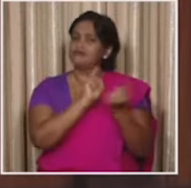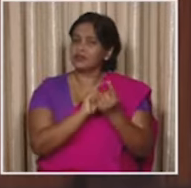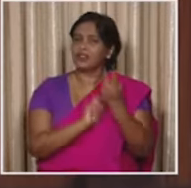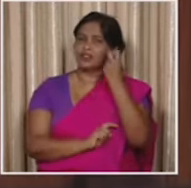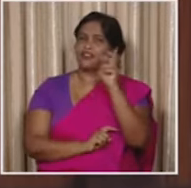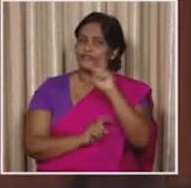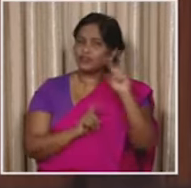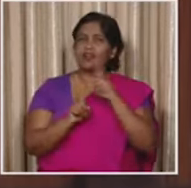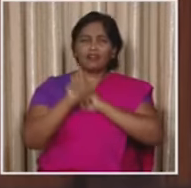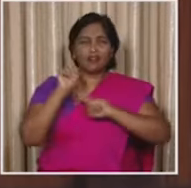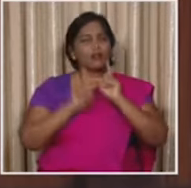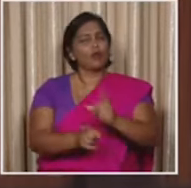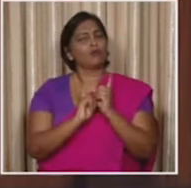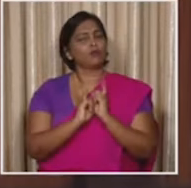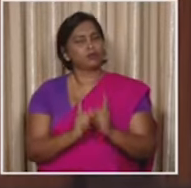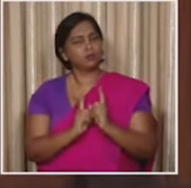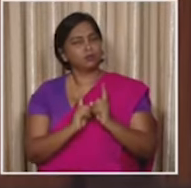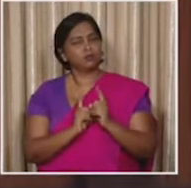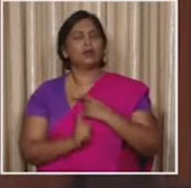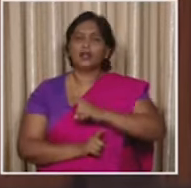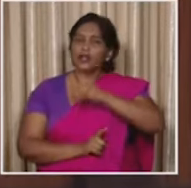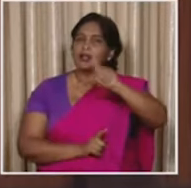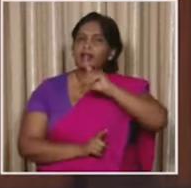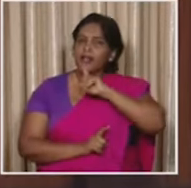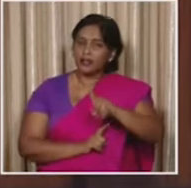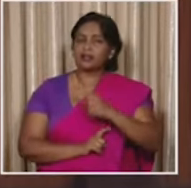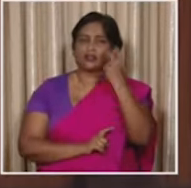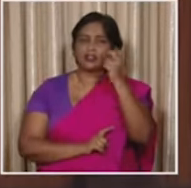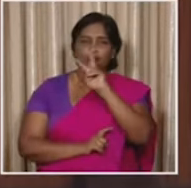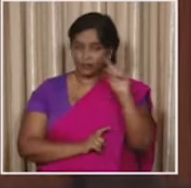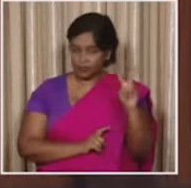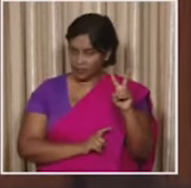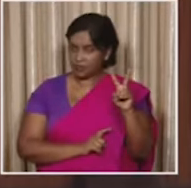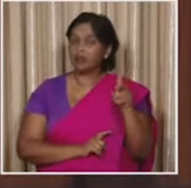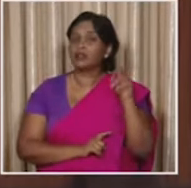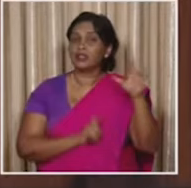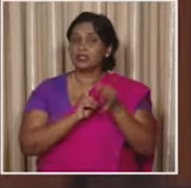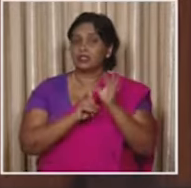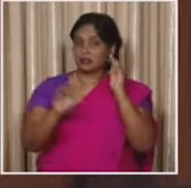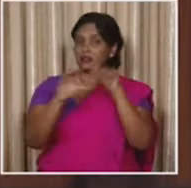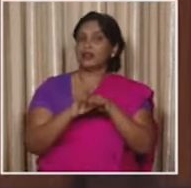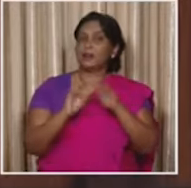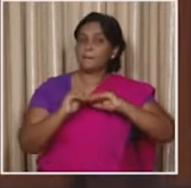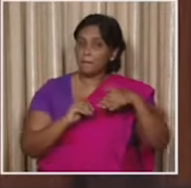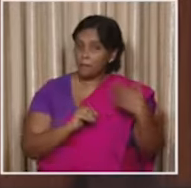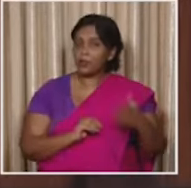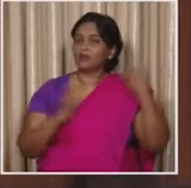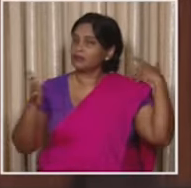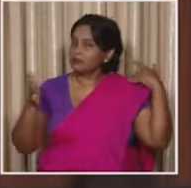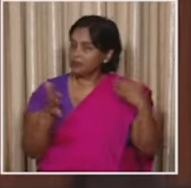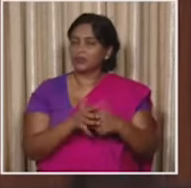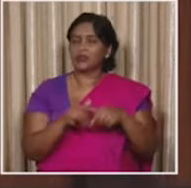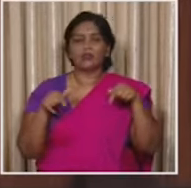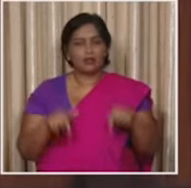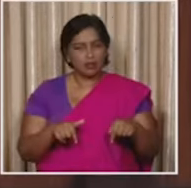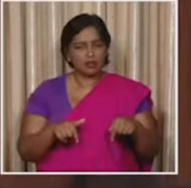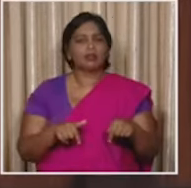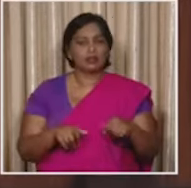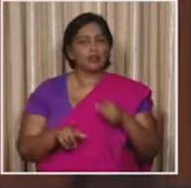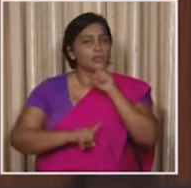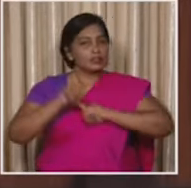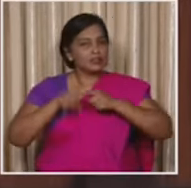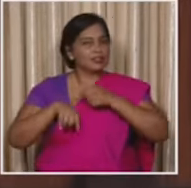beri itu muntum solre, rendah iri beti rendah mandi awal janadi beti awal bandi, andre nahl enggalai sandit tapulah tu, nangga bunway itu